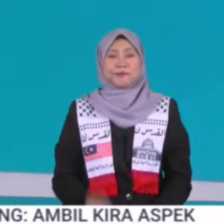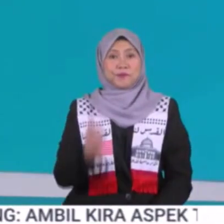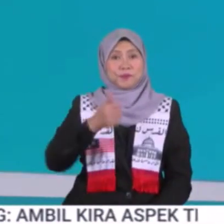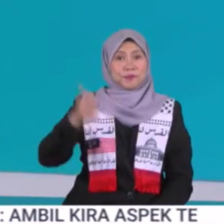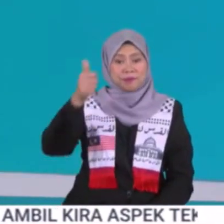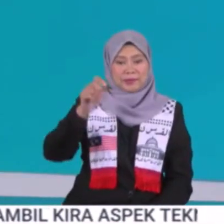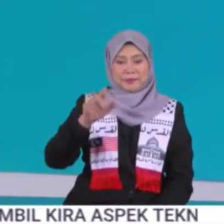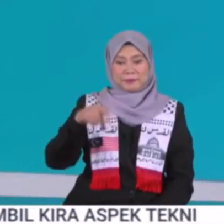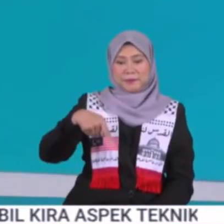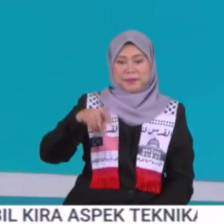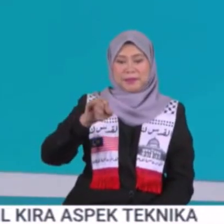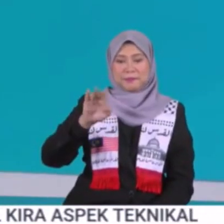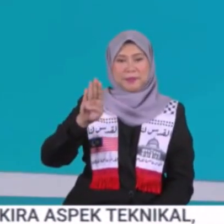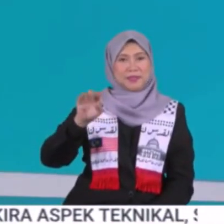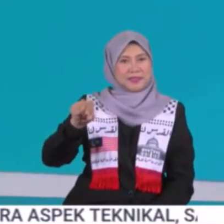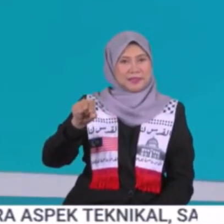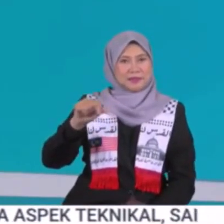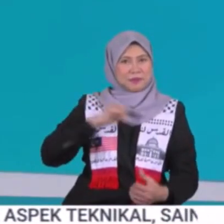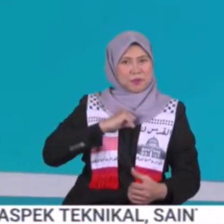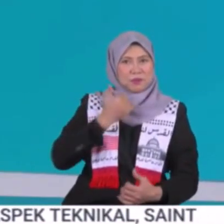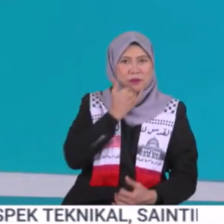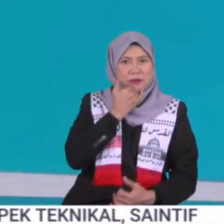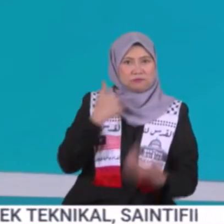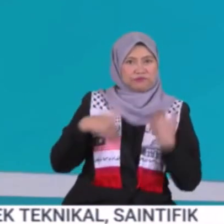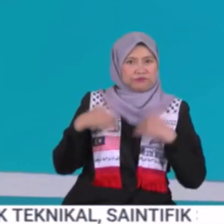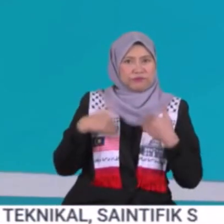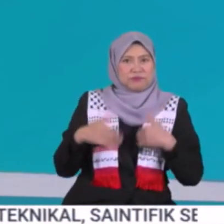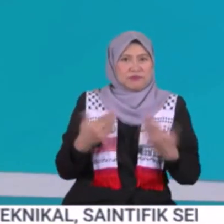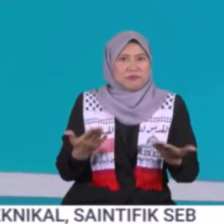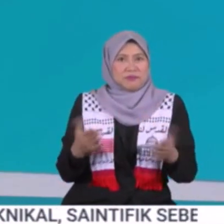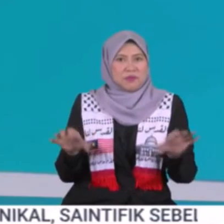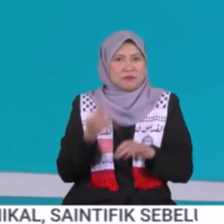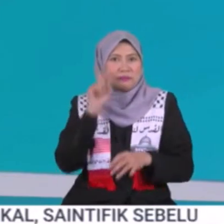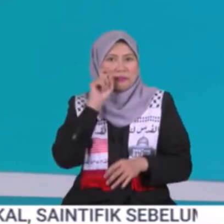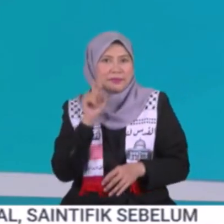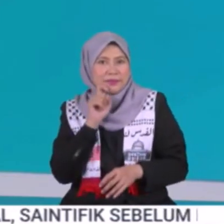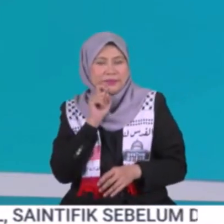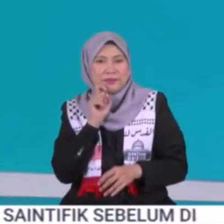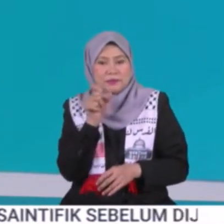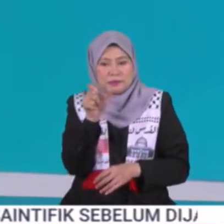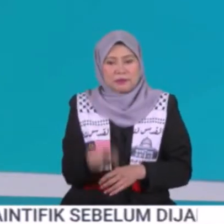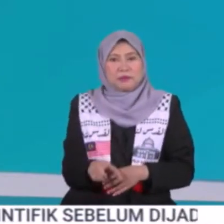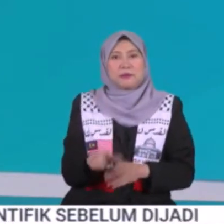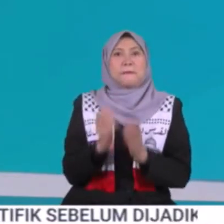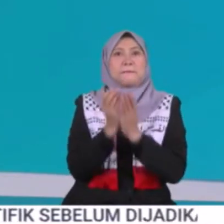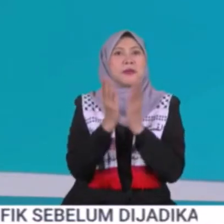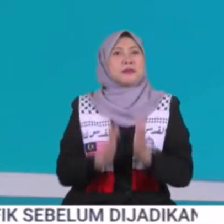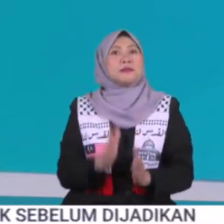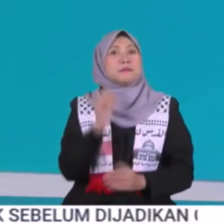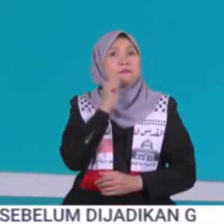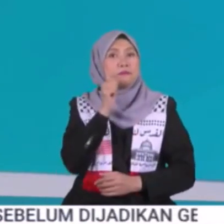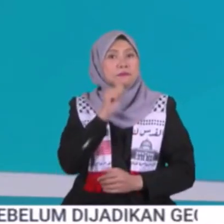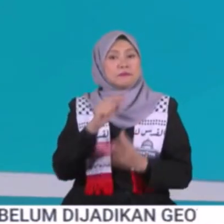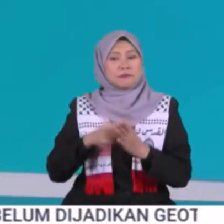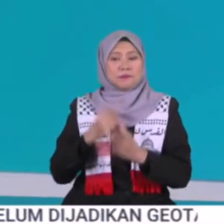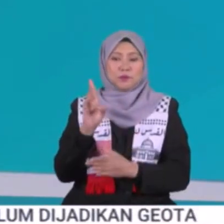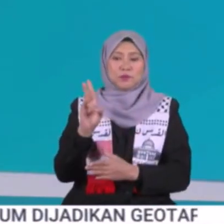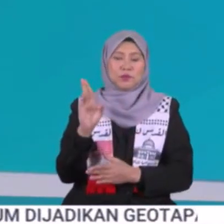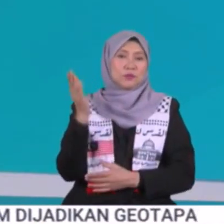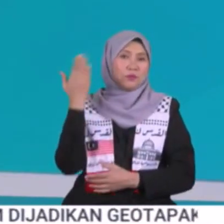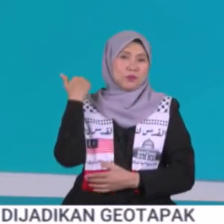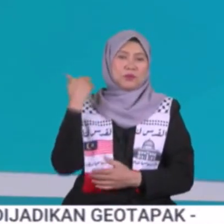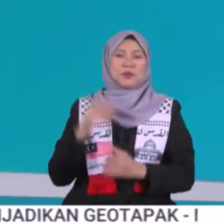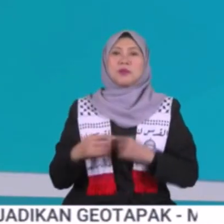Yang di-Pertua Pibg mengaku tidak bersalah atas tuduhan melakukan amang seksual fizikal ke atas seorang pelajar perempuan Julai